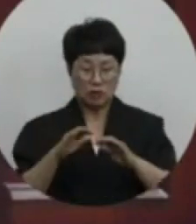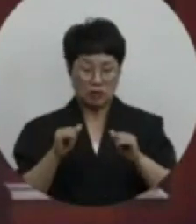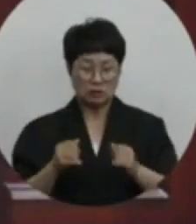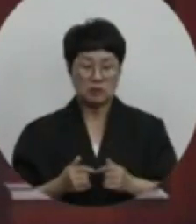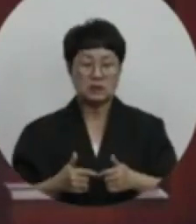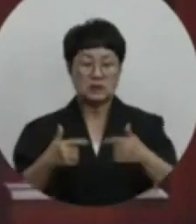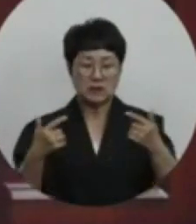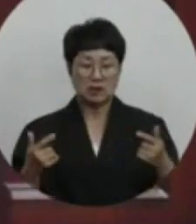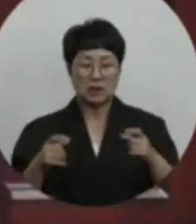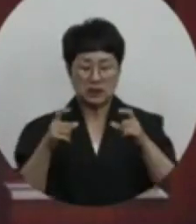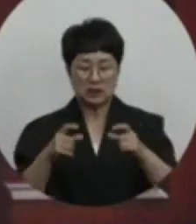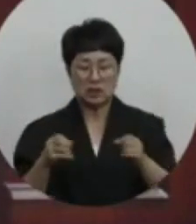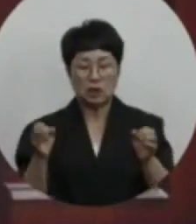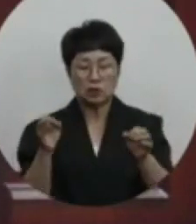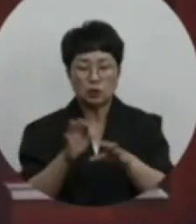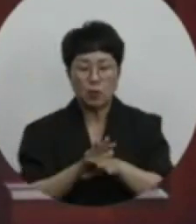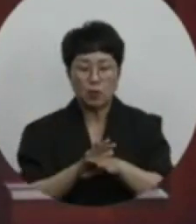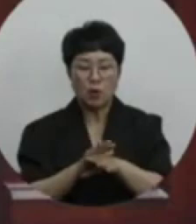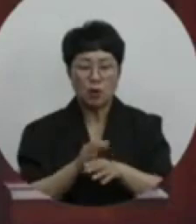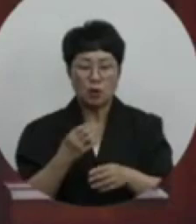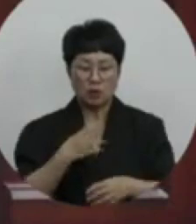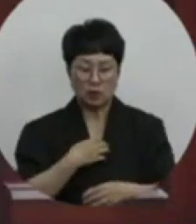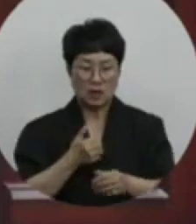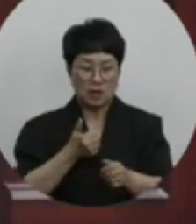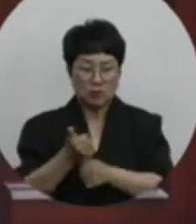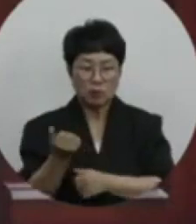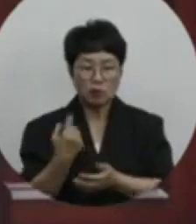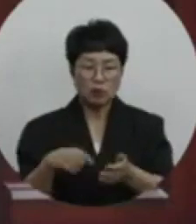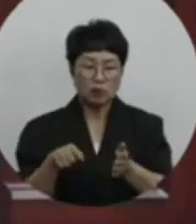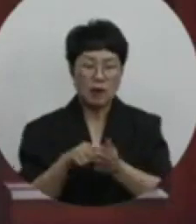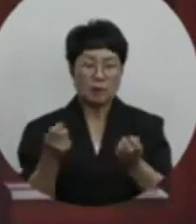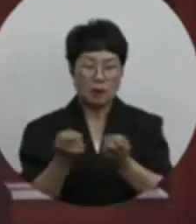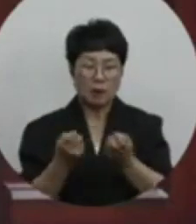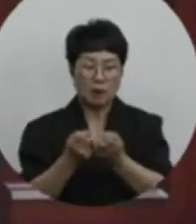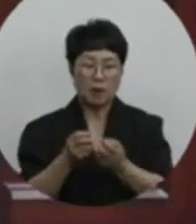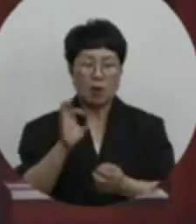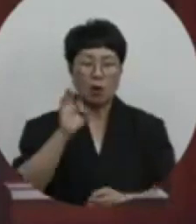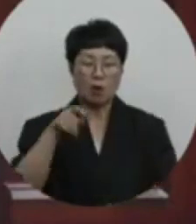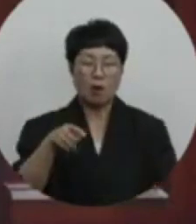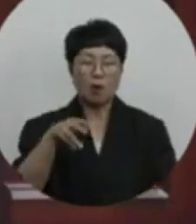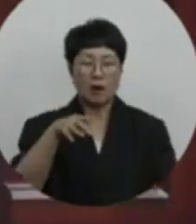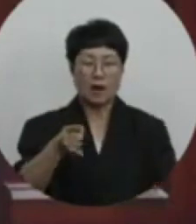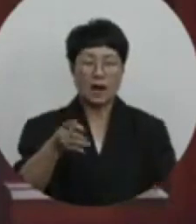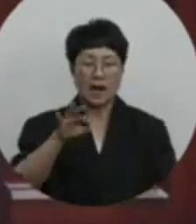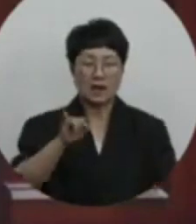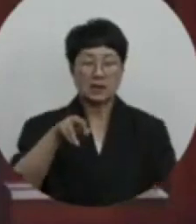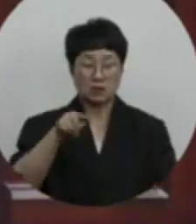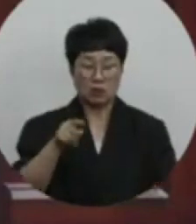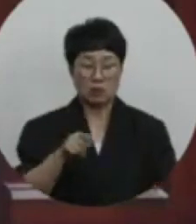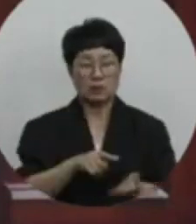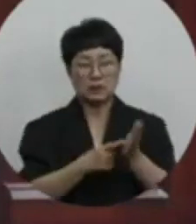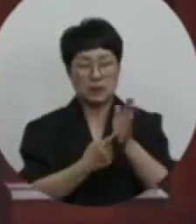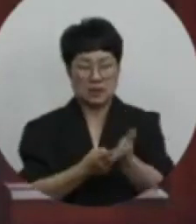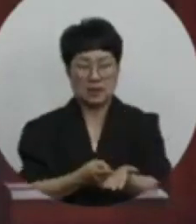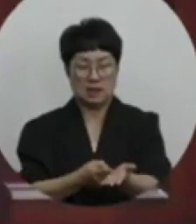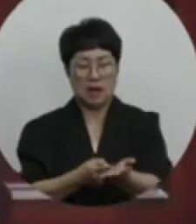증가와 지역 소멸 위기의 극복을 위한 방안으로 워케이션을 제안합니다.